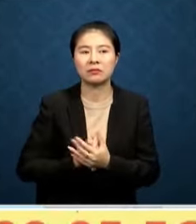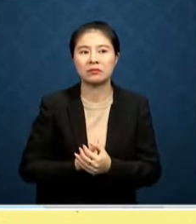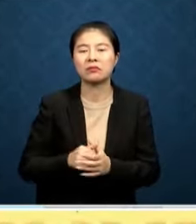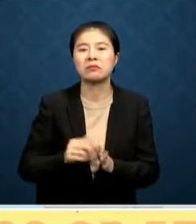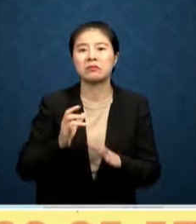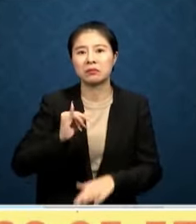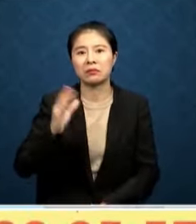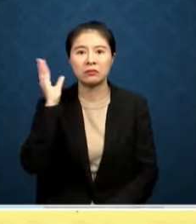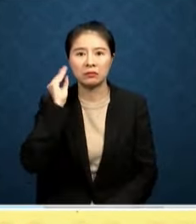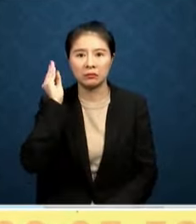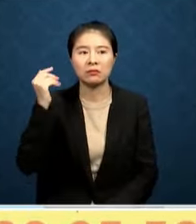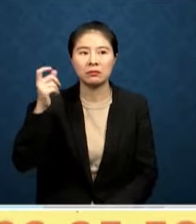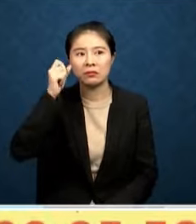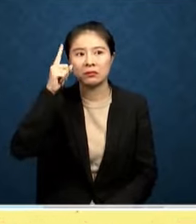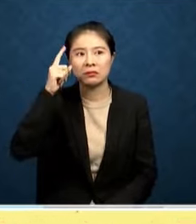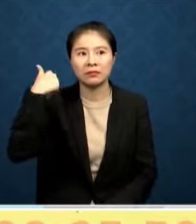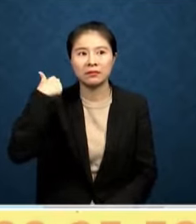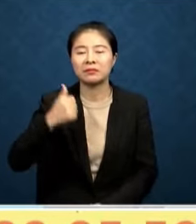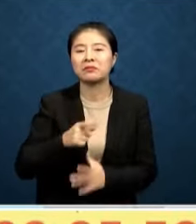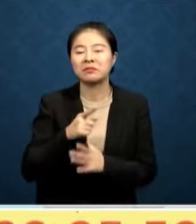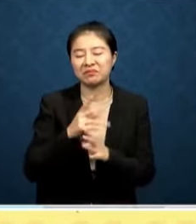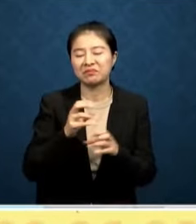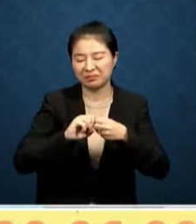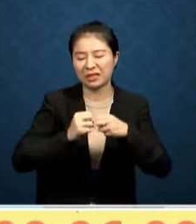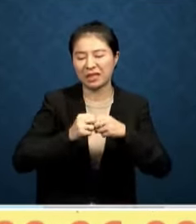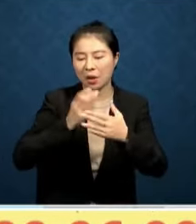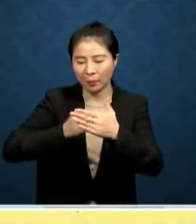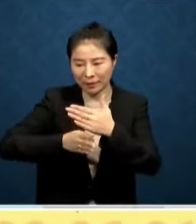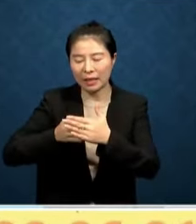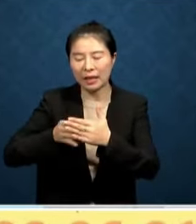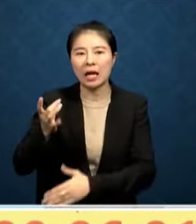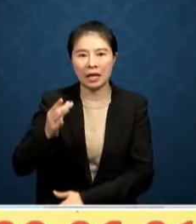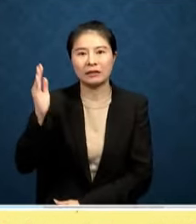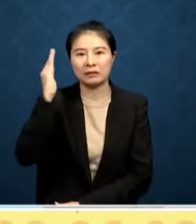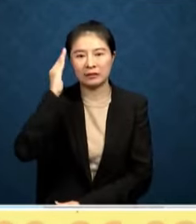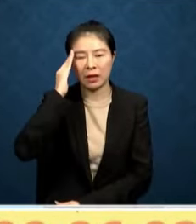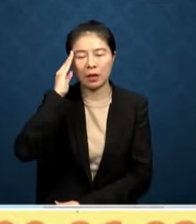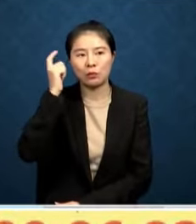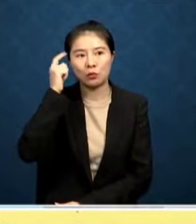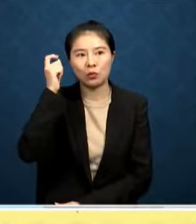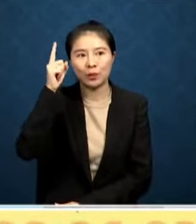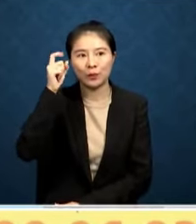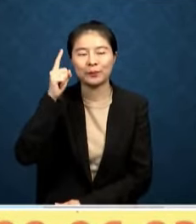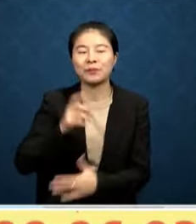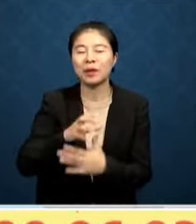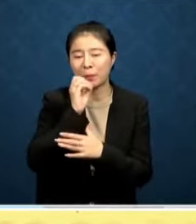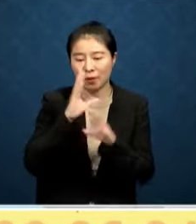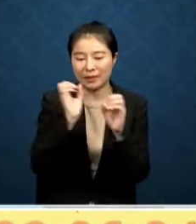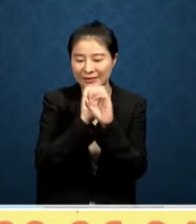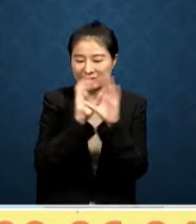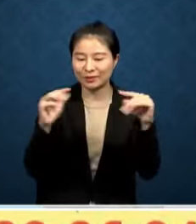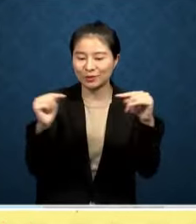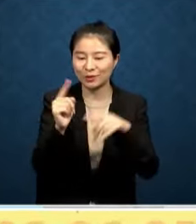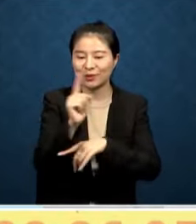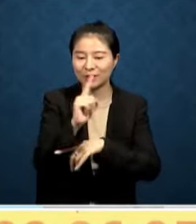ท่านระหว่างบรรทัดก็เข้าใจได้ว่าท่านเผชิญหน้ากับอะไรนะครับผมคิดว่าท่านอาจจะต้องบอกให้ชัดอีกเจดีนิดนึงนะฮะประชาชนเขาจะ